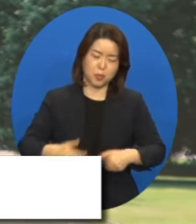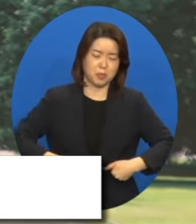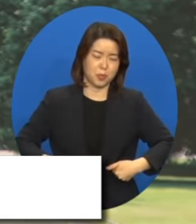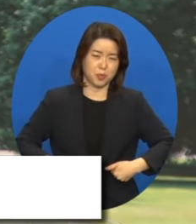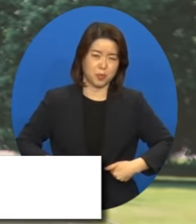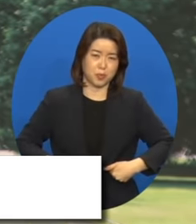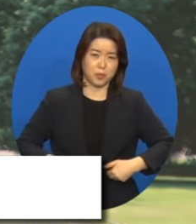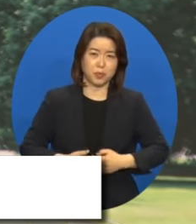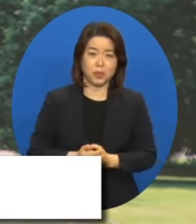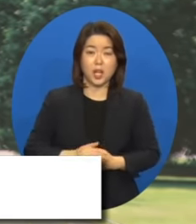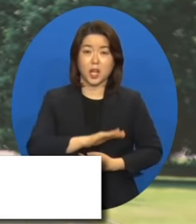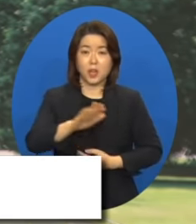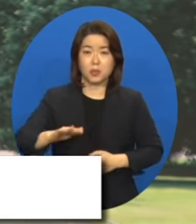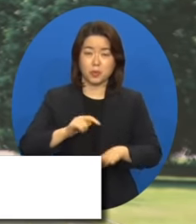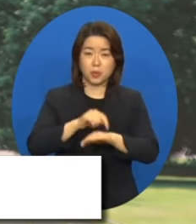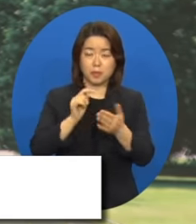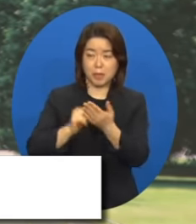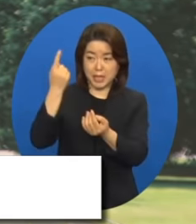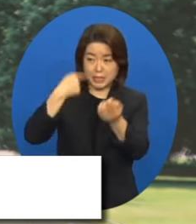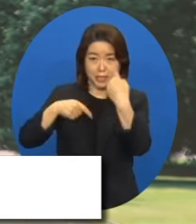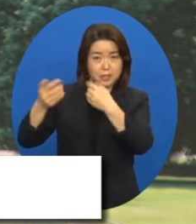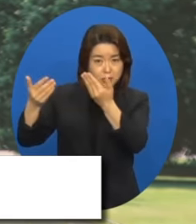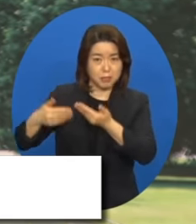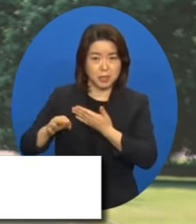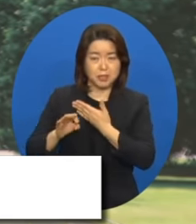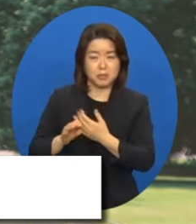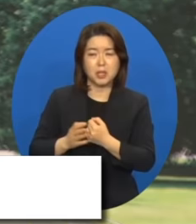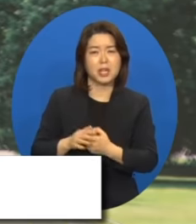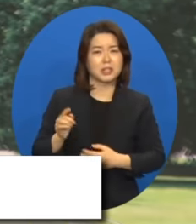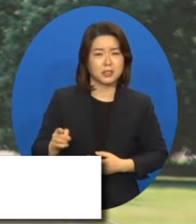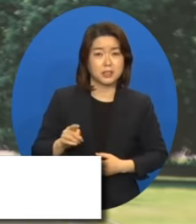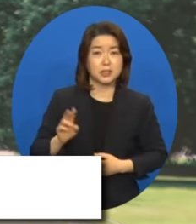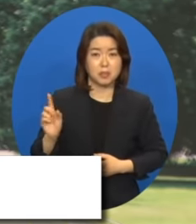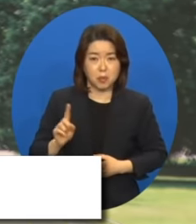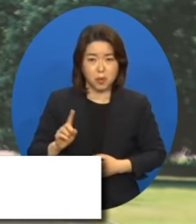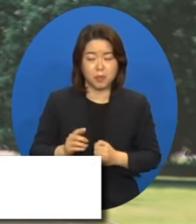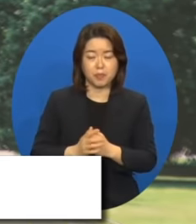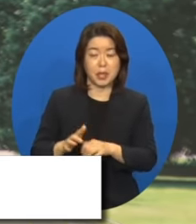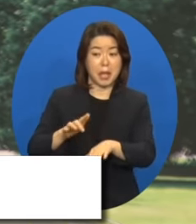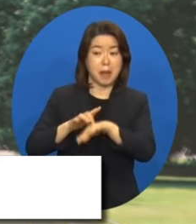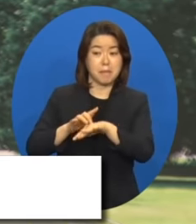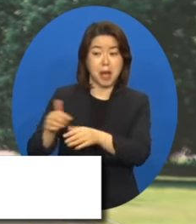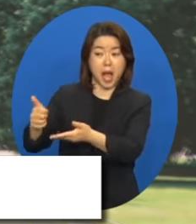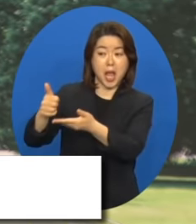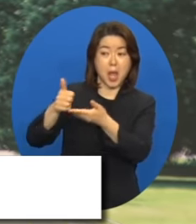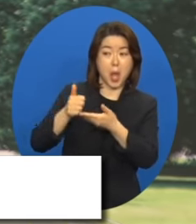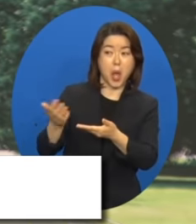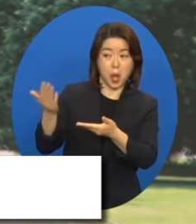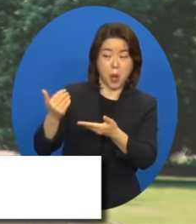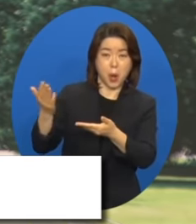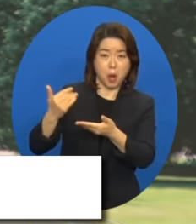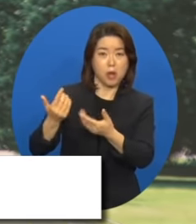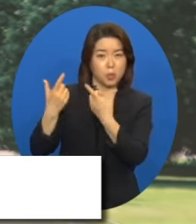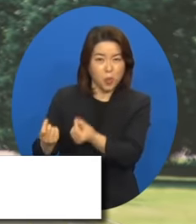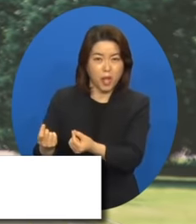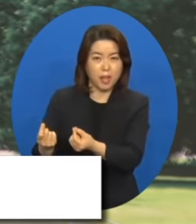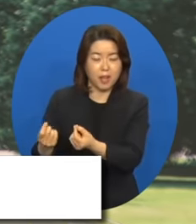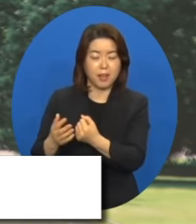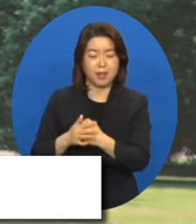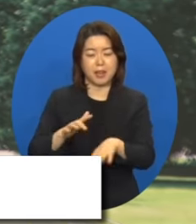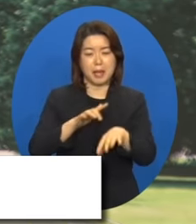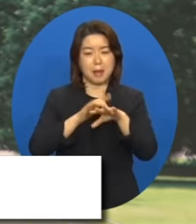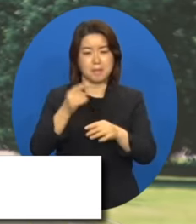것입니다. 우리가 마음에 상처를 받으면 그것은 곧 마귀를 초청하는 것과도 같습니다. 마귀가